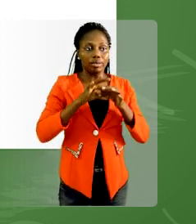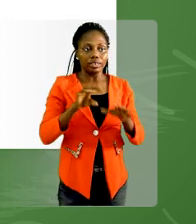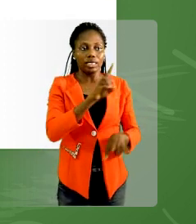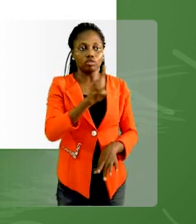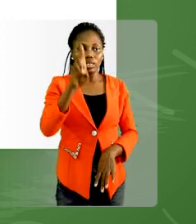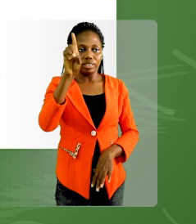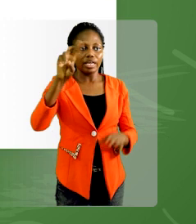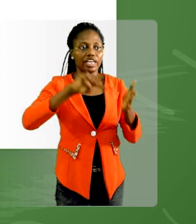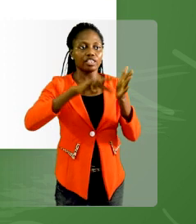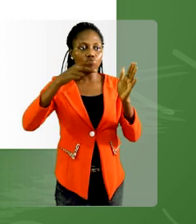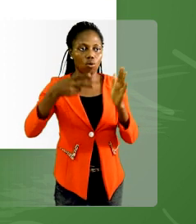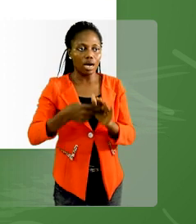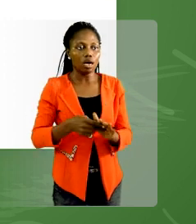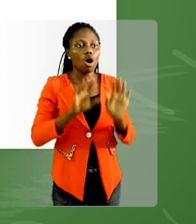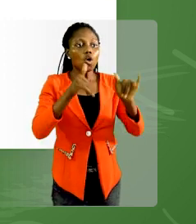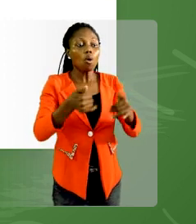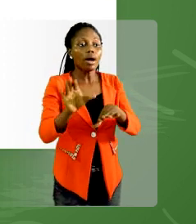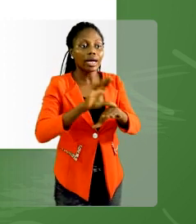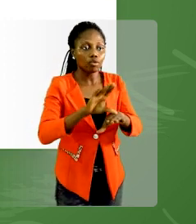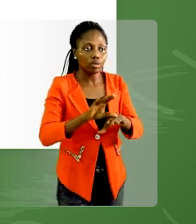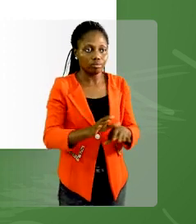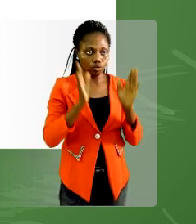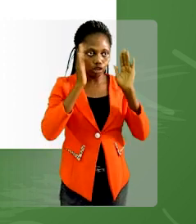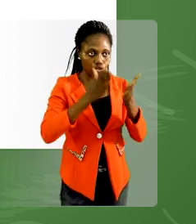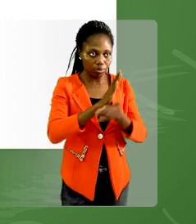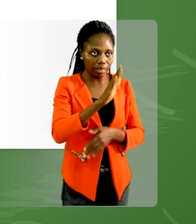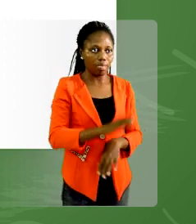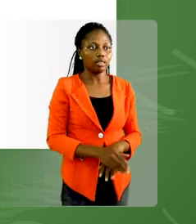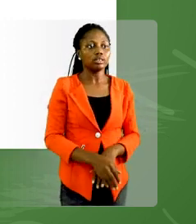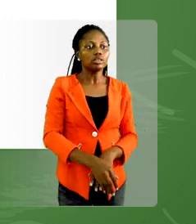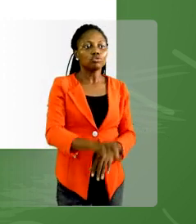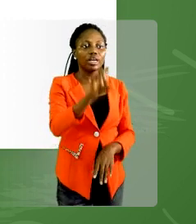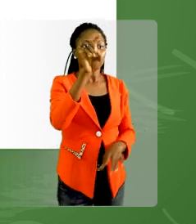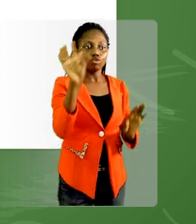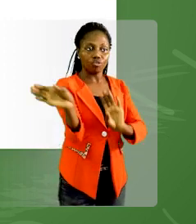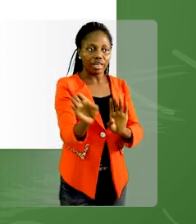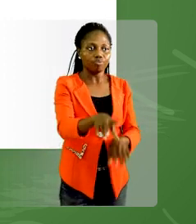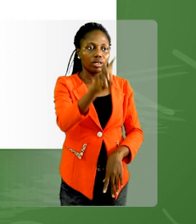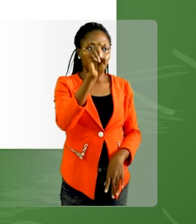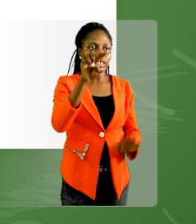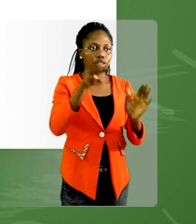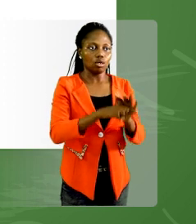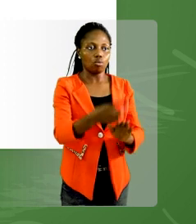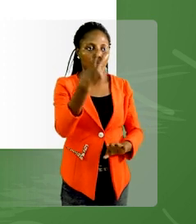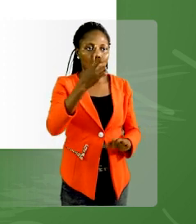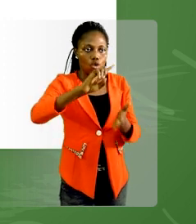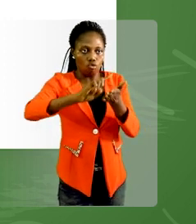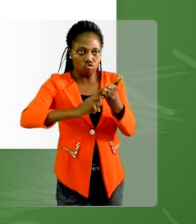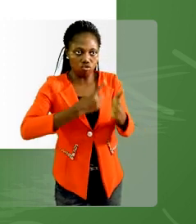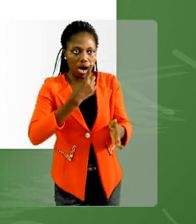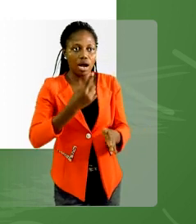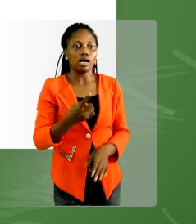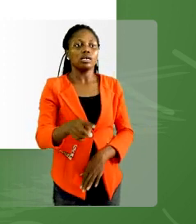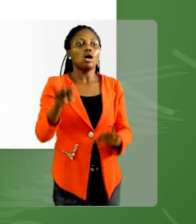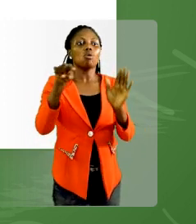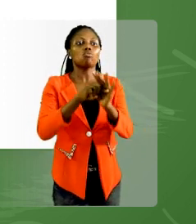par la première composante du vecteur EF plus la deuxième composante du vecteur GM multipliée